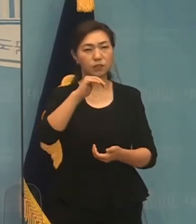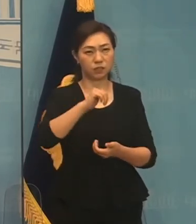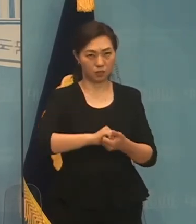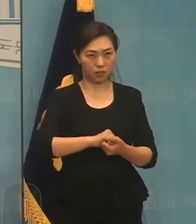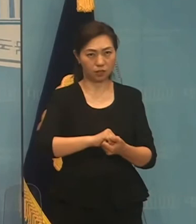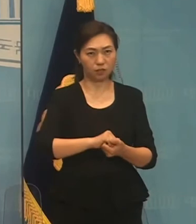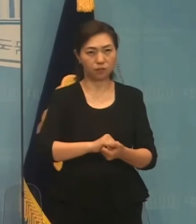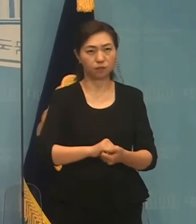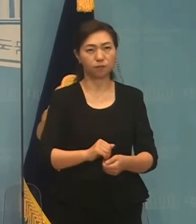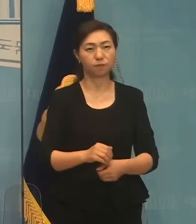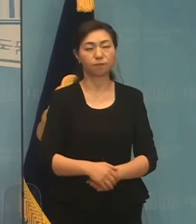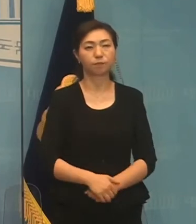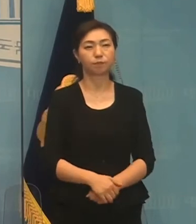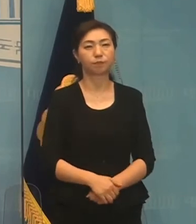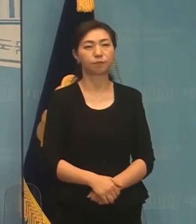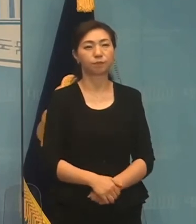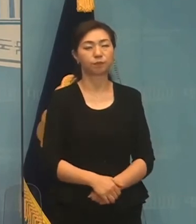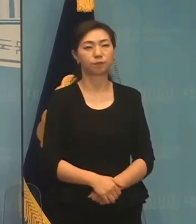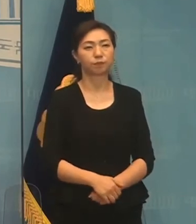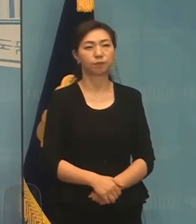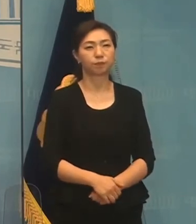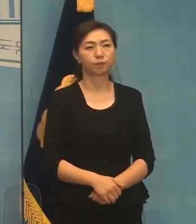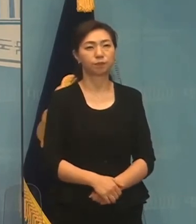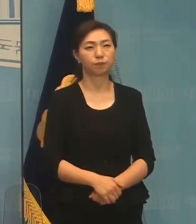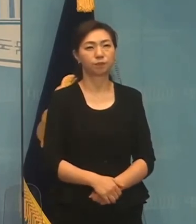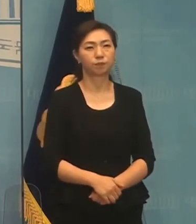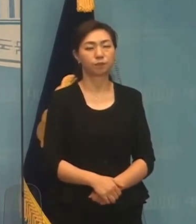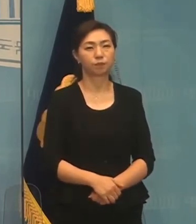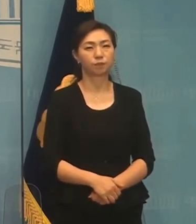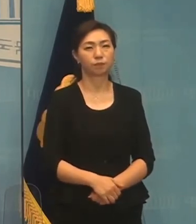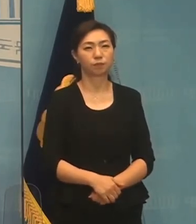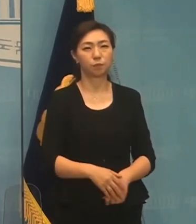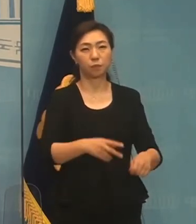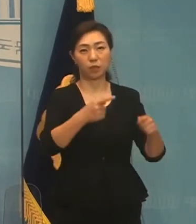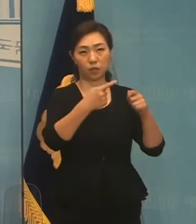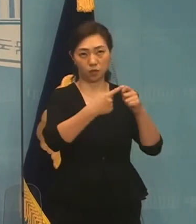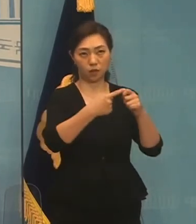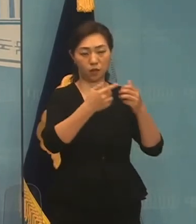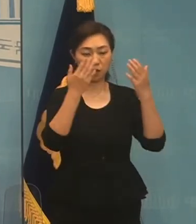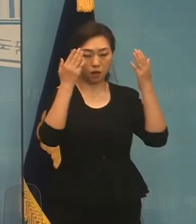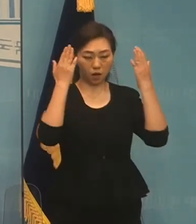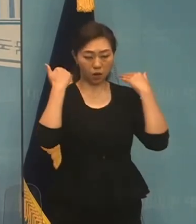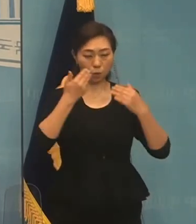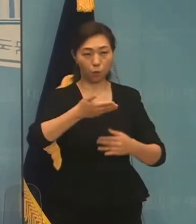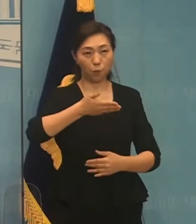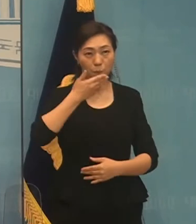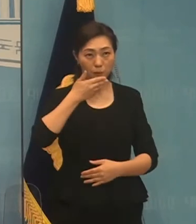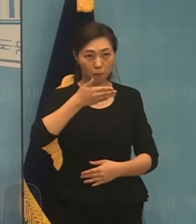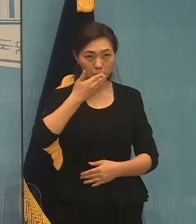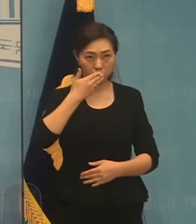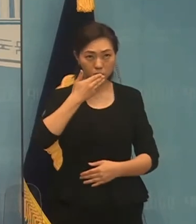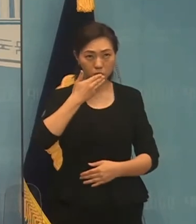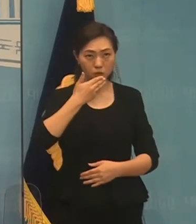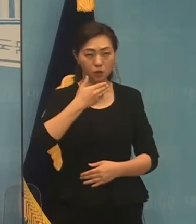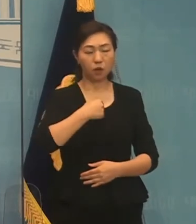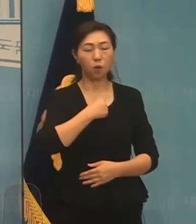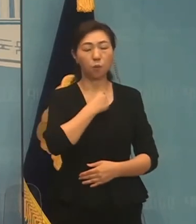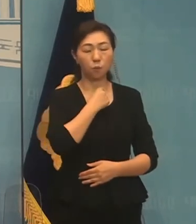제한하겠습니다. 하나, 학교 급식은